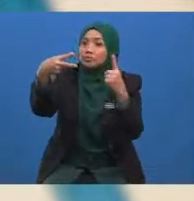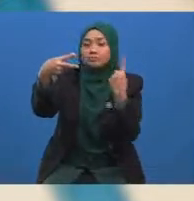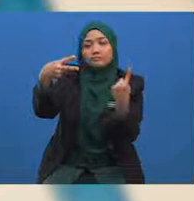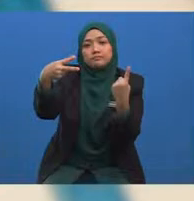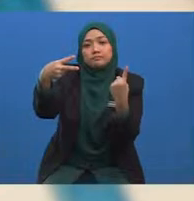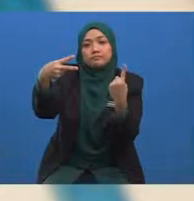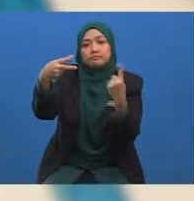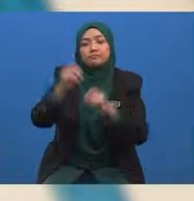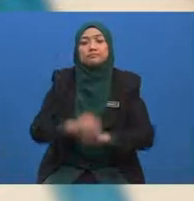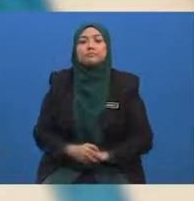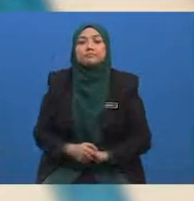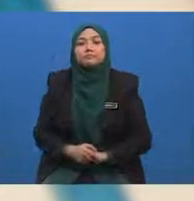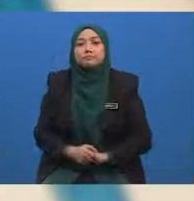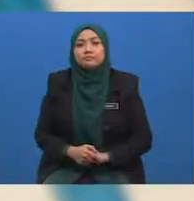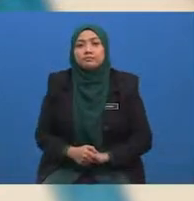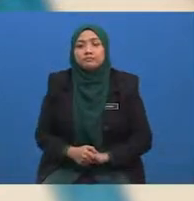67.